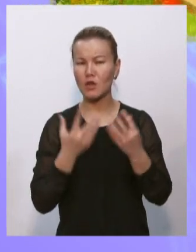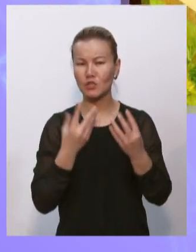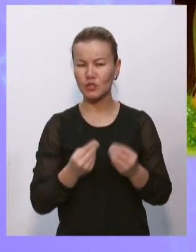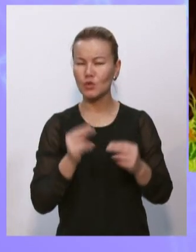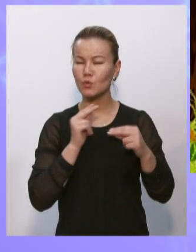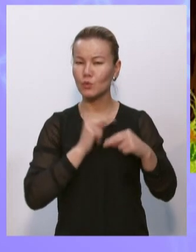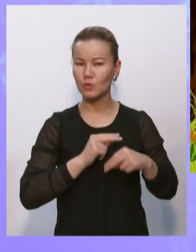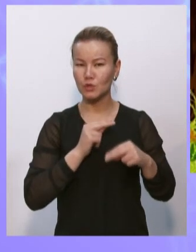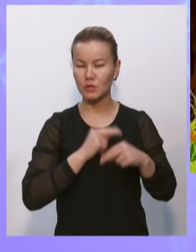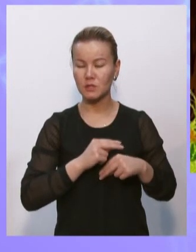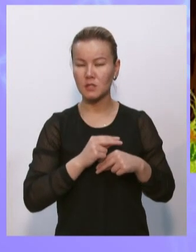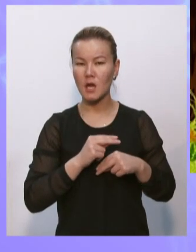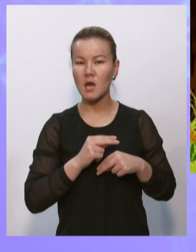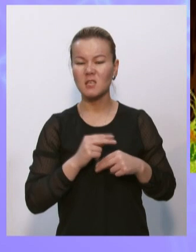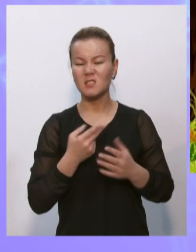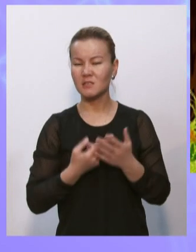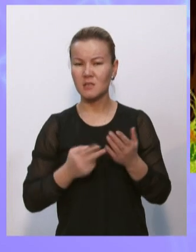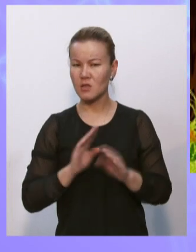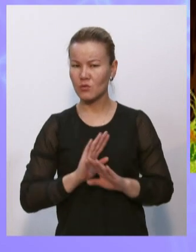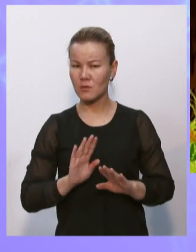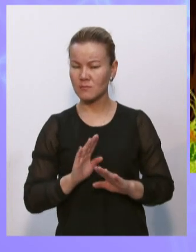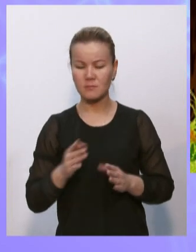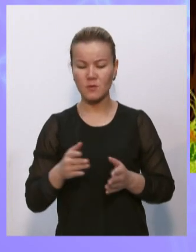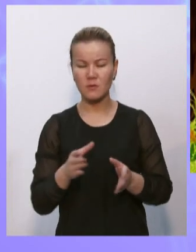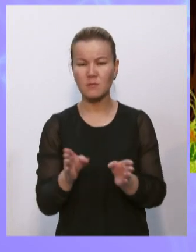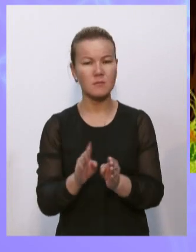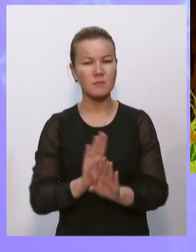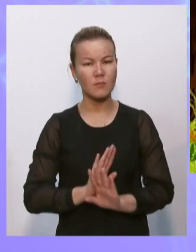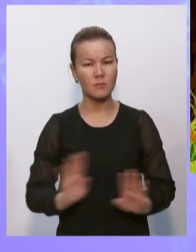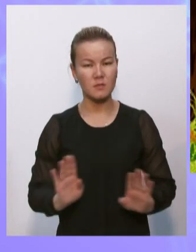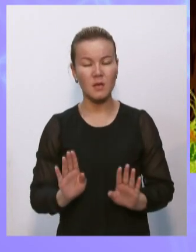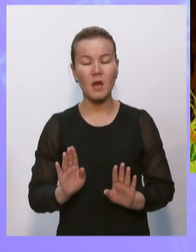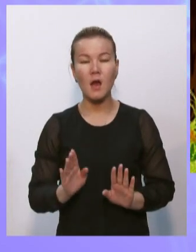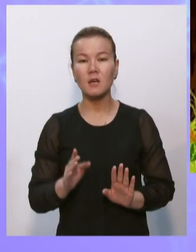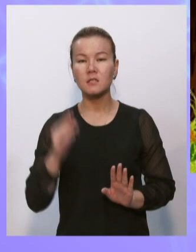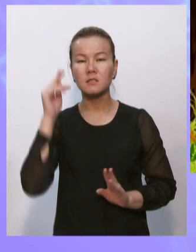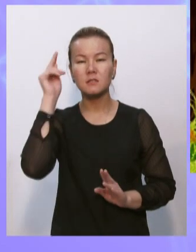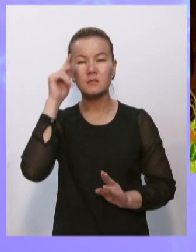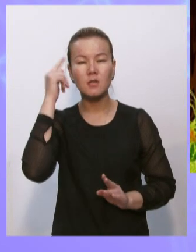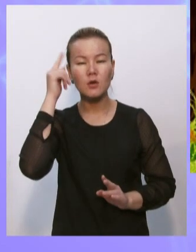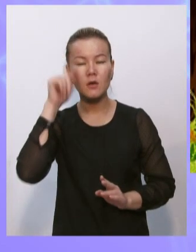день трудиться. С ленью нам не по пути, к знаниям будем мы идти.